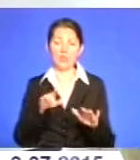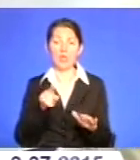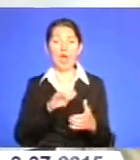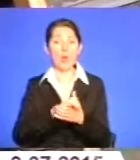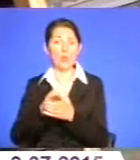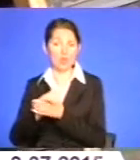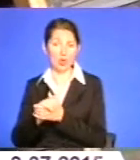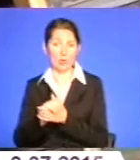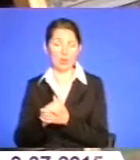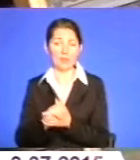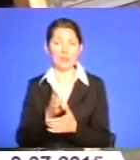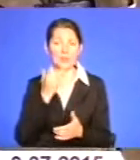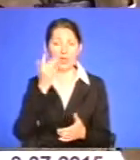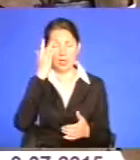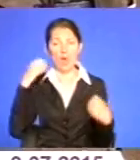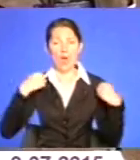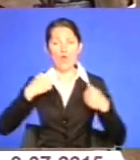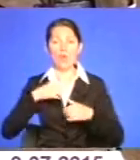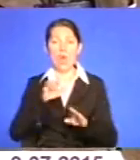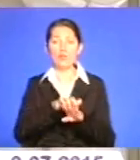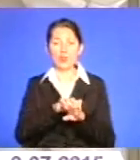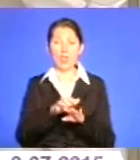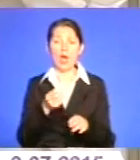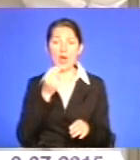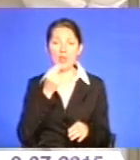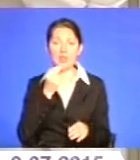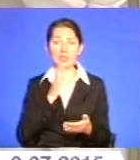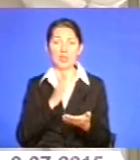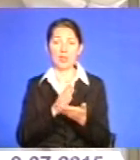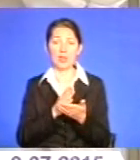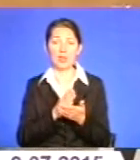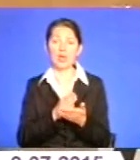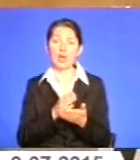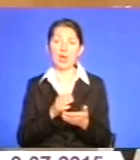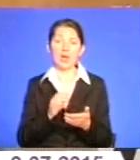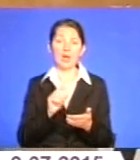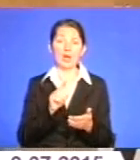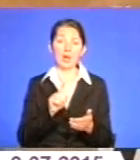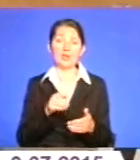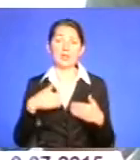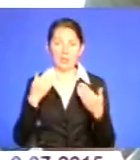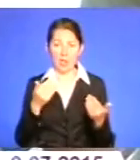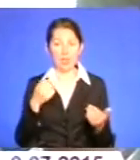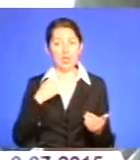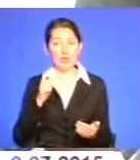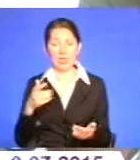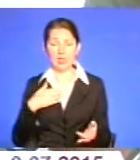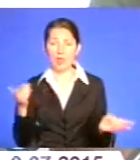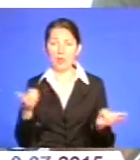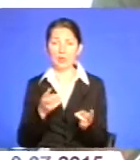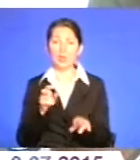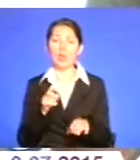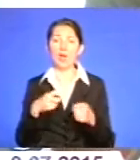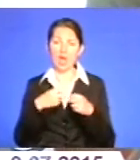познайомити. Літня форма, взуття та їжа є нині тим, за чим найчастіше звертаються бійці. Нам потрібні резинові